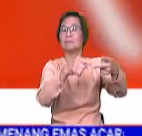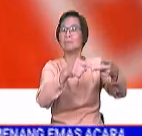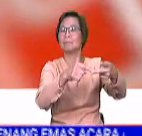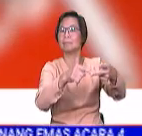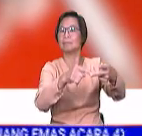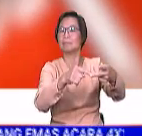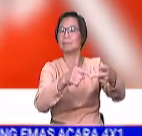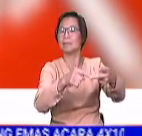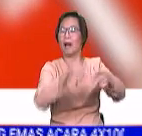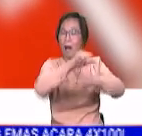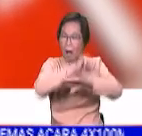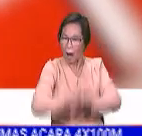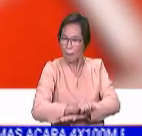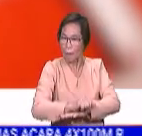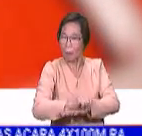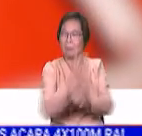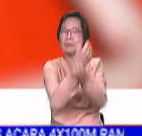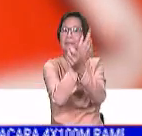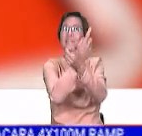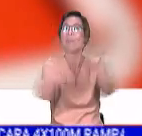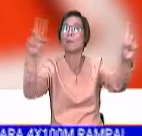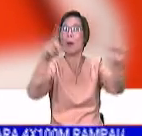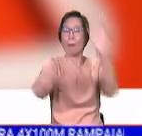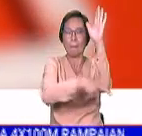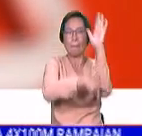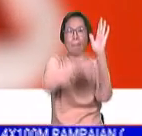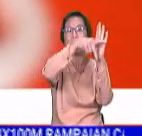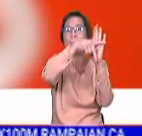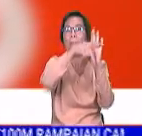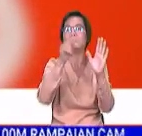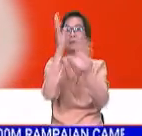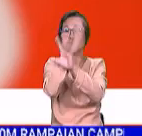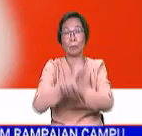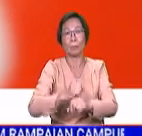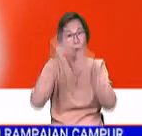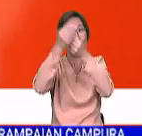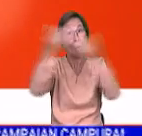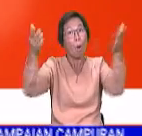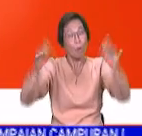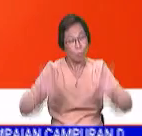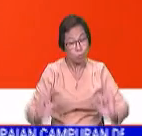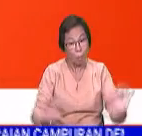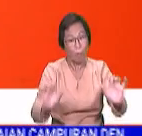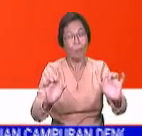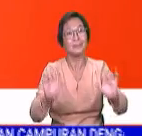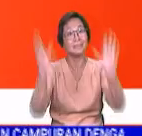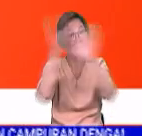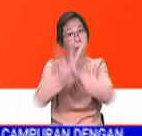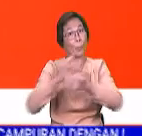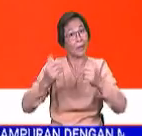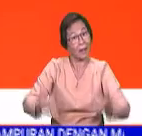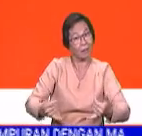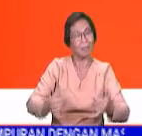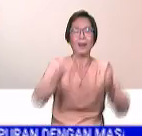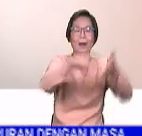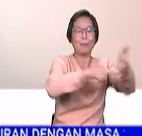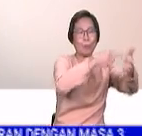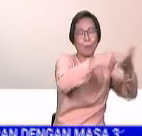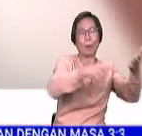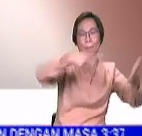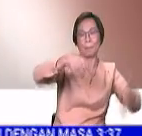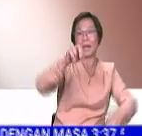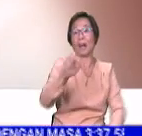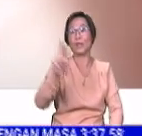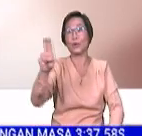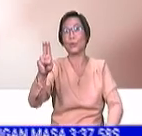menegakkan amalan demokrasi berparlimen edisi Rawa tambahnya dengan proklamasi darurat di negeri ini maka pilihan Raya umum